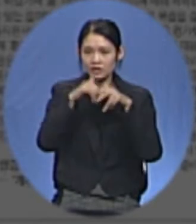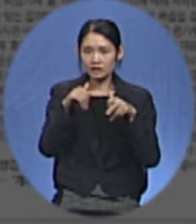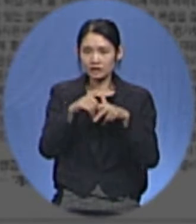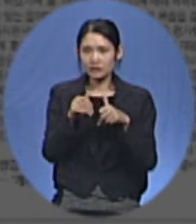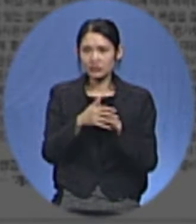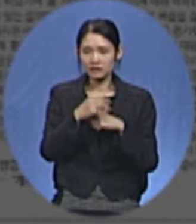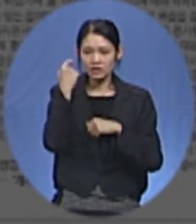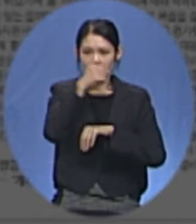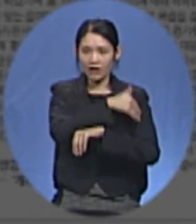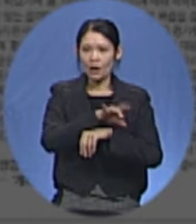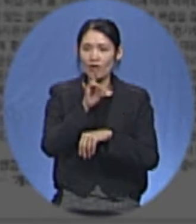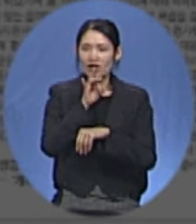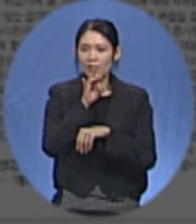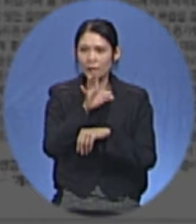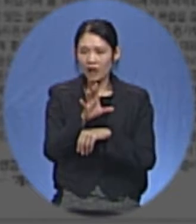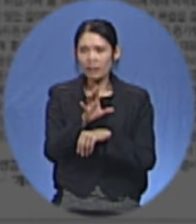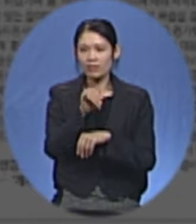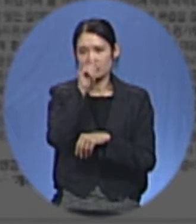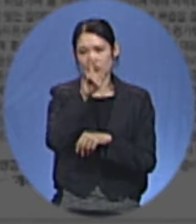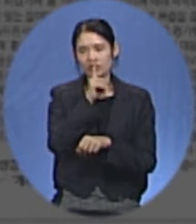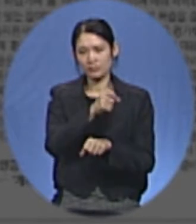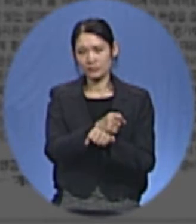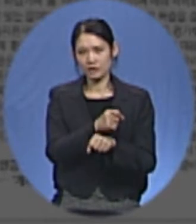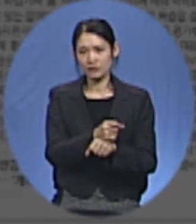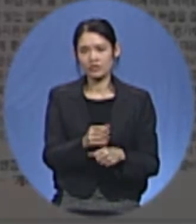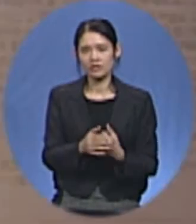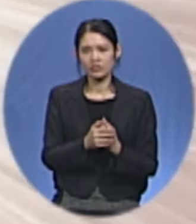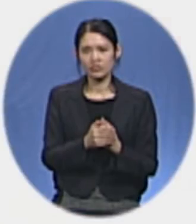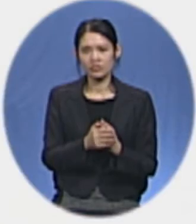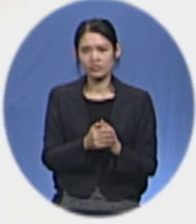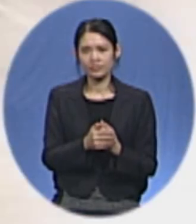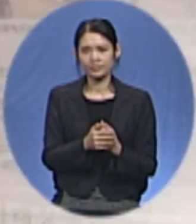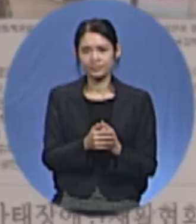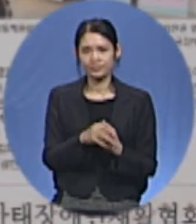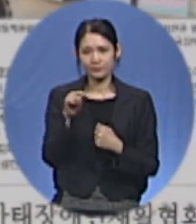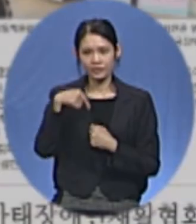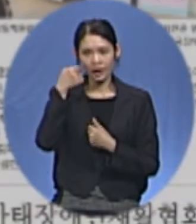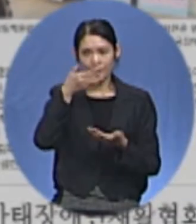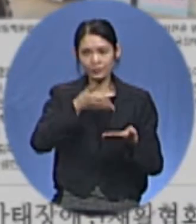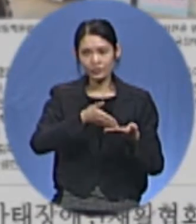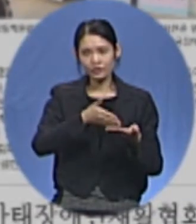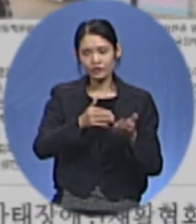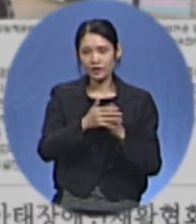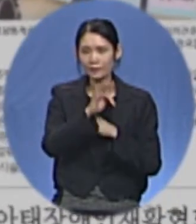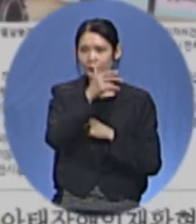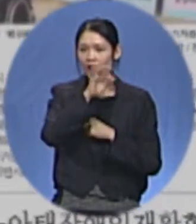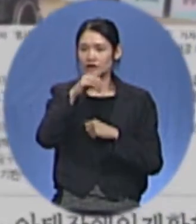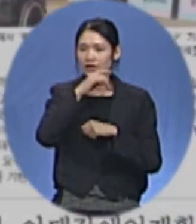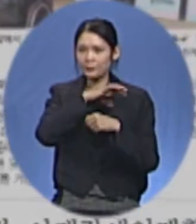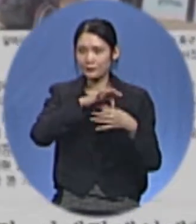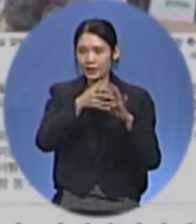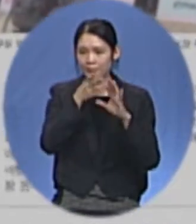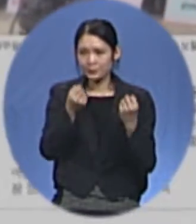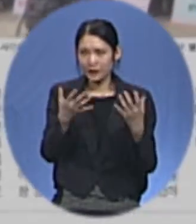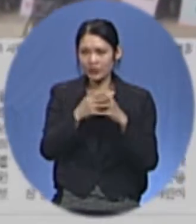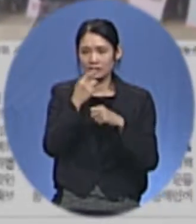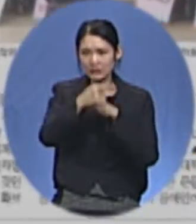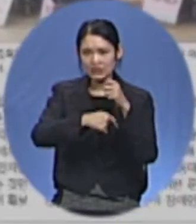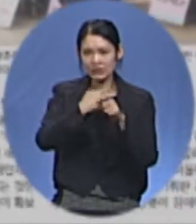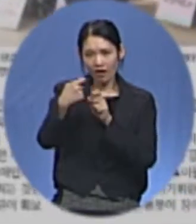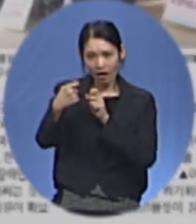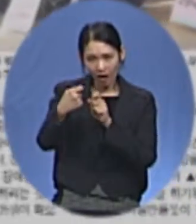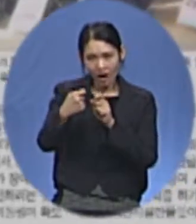향상은 계획만 무성했다는 지적이 나왔습니다. 다음 기사는 평창 패럴림픽이 1년여 앞으로 다가온